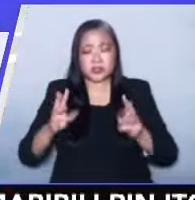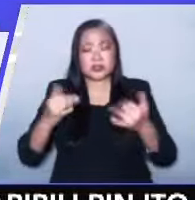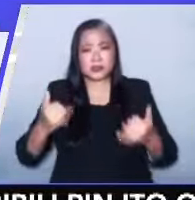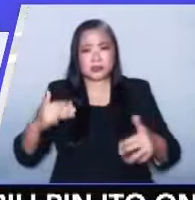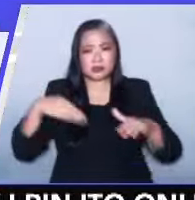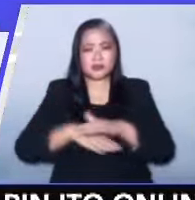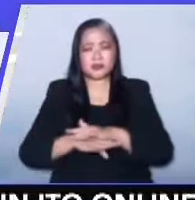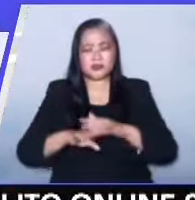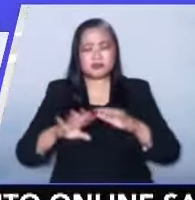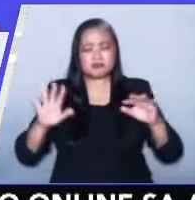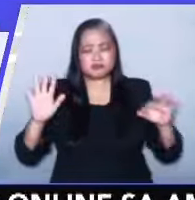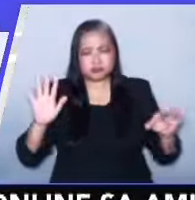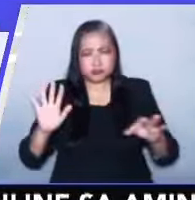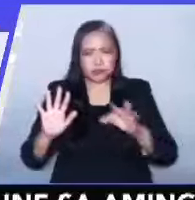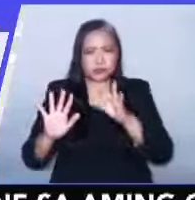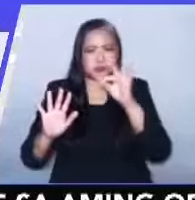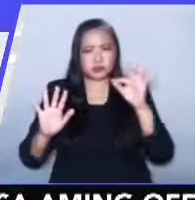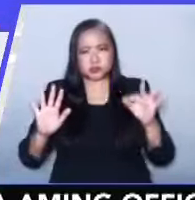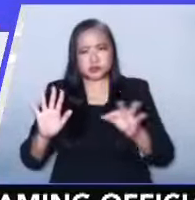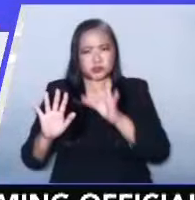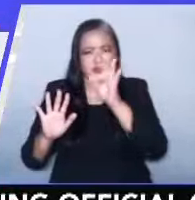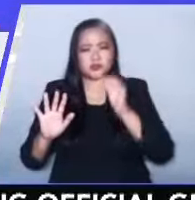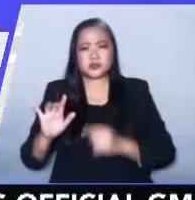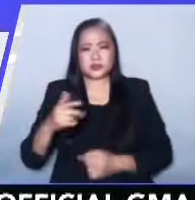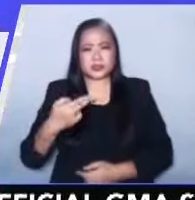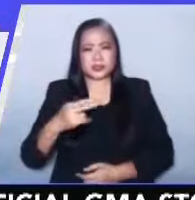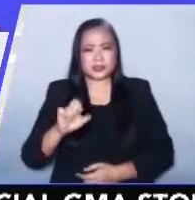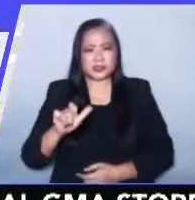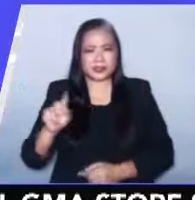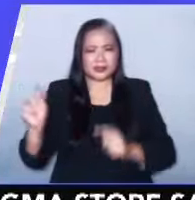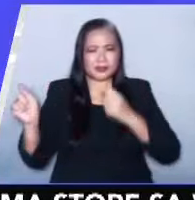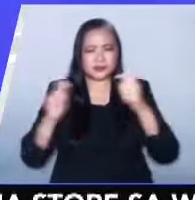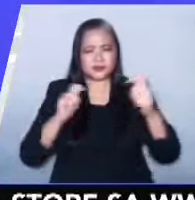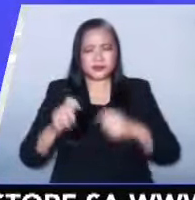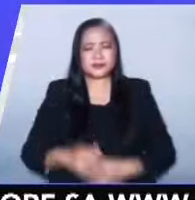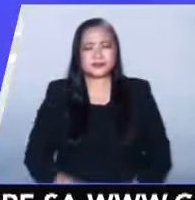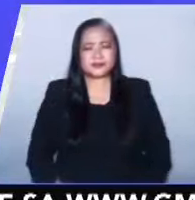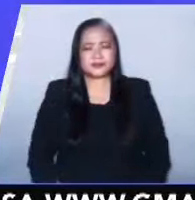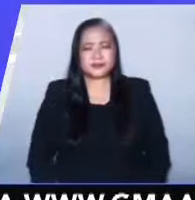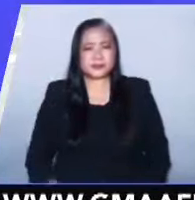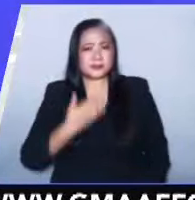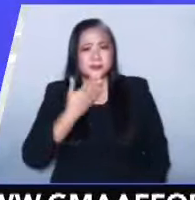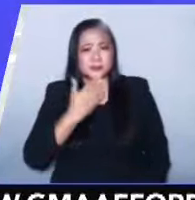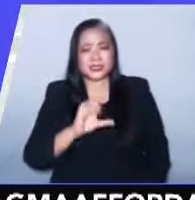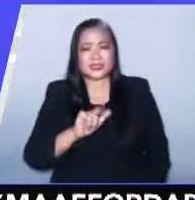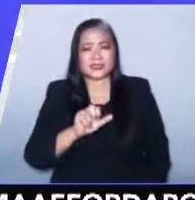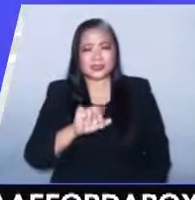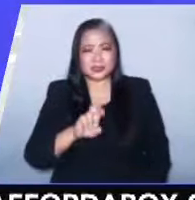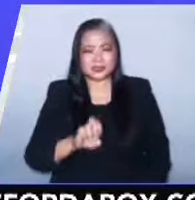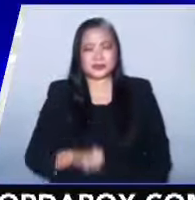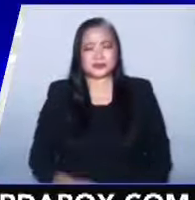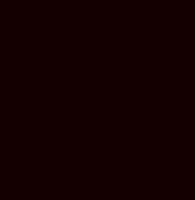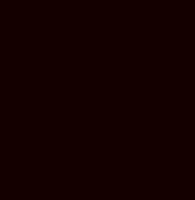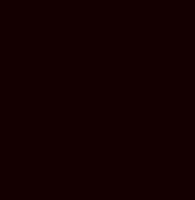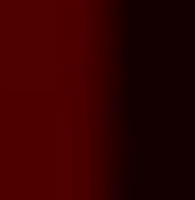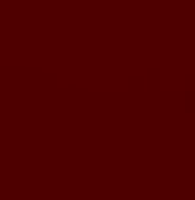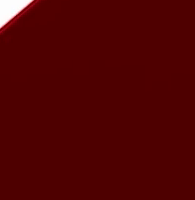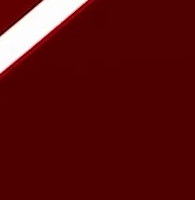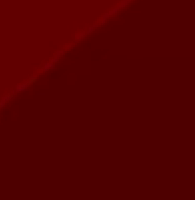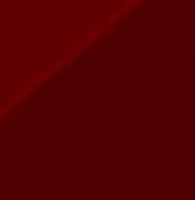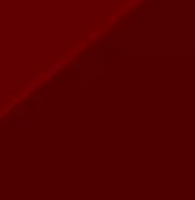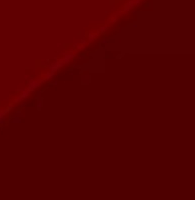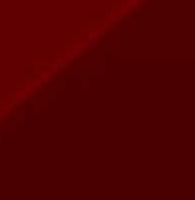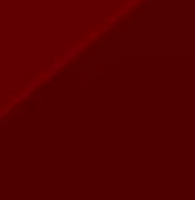of Responsibility ang bagyong Helen. Igan. Maraming salamat, Claire Lacanilao Dungka ng GMA Regional TV.